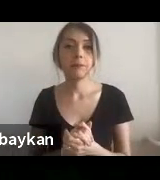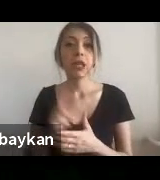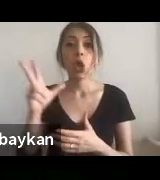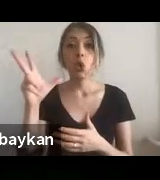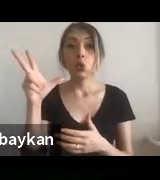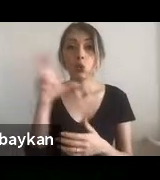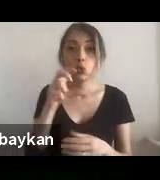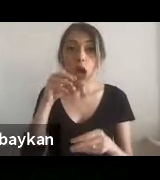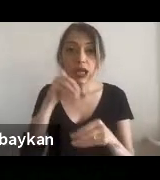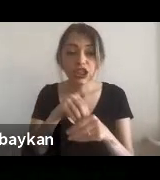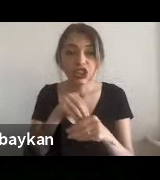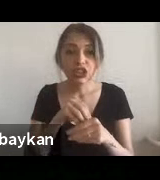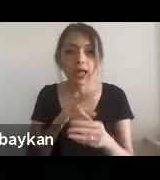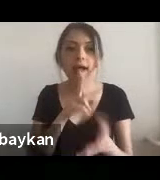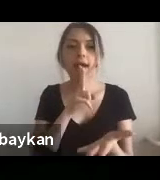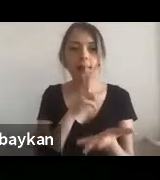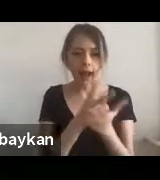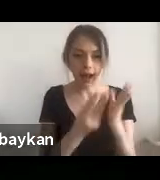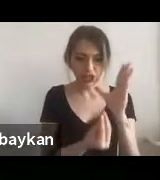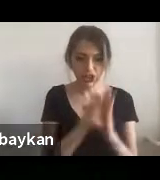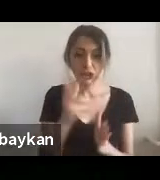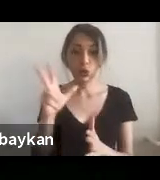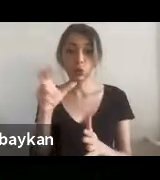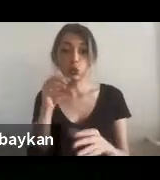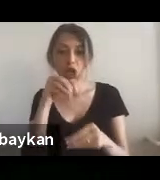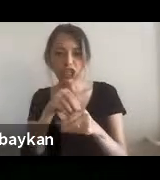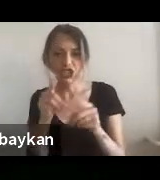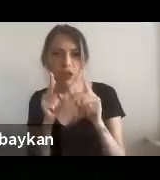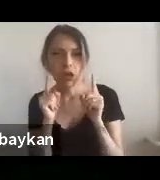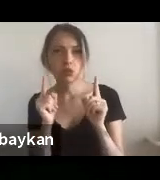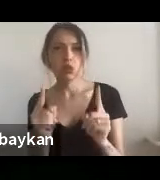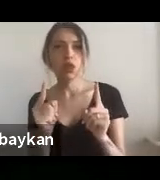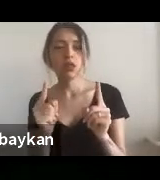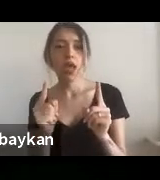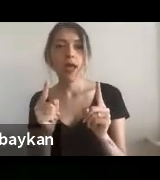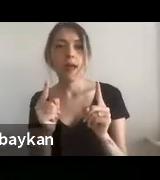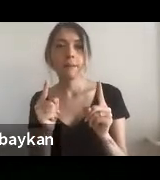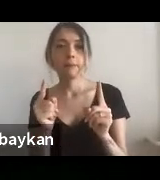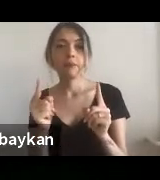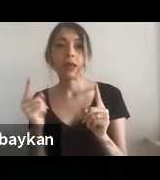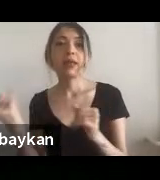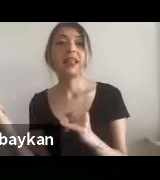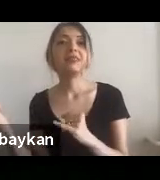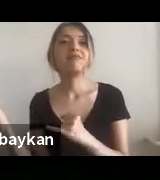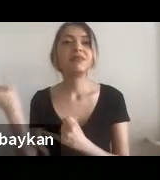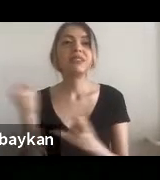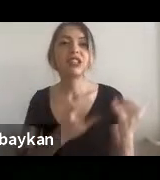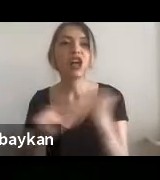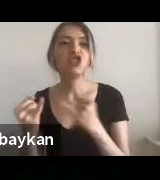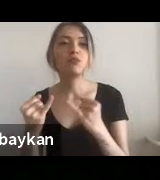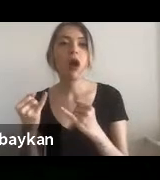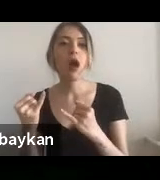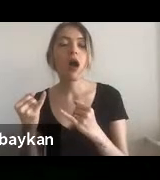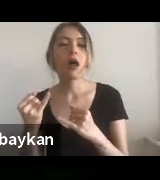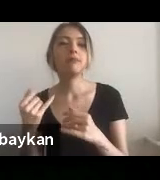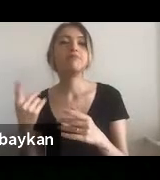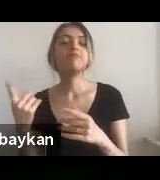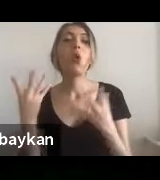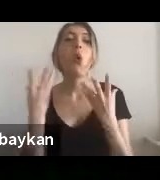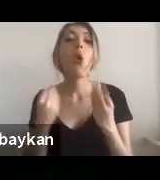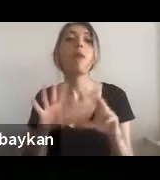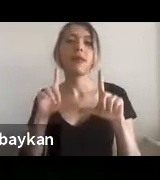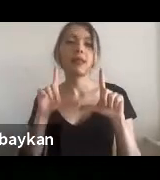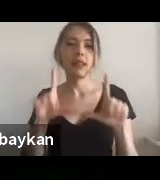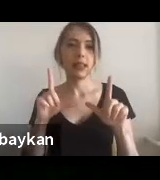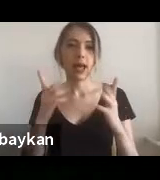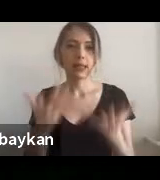itiraz etmemesi lazım ya da eğer taraflar bunu büyük daireye götürmek isterlerse büyük dairenin 5